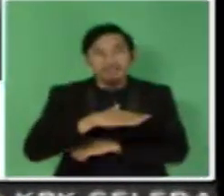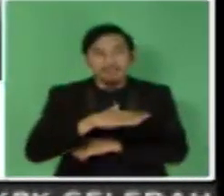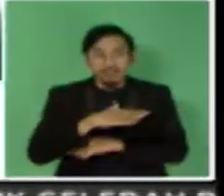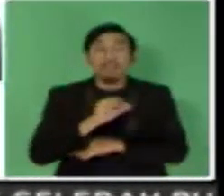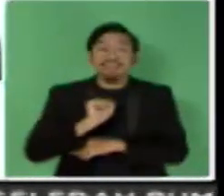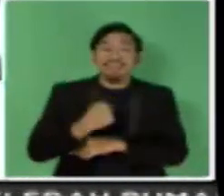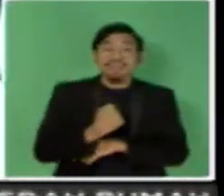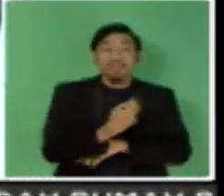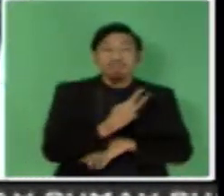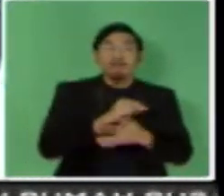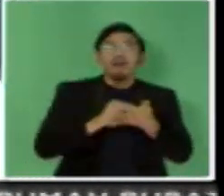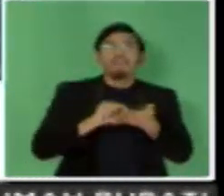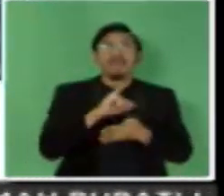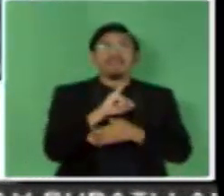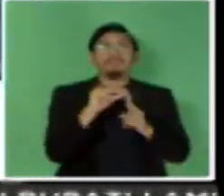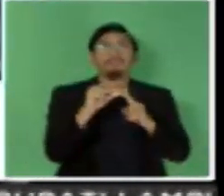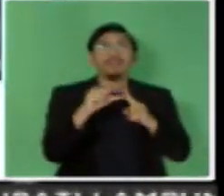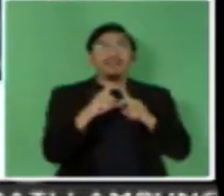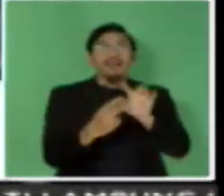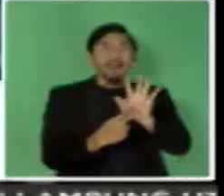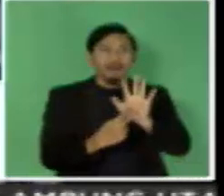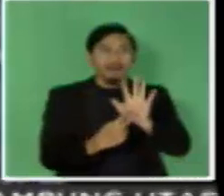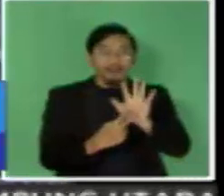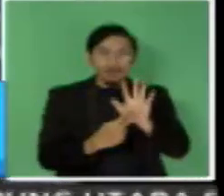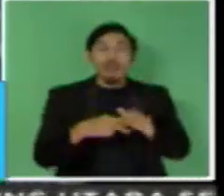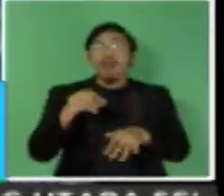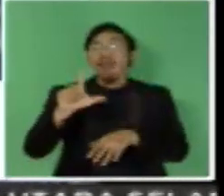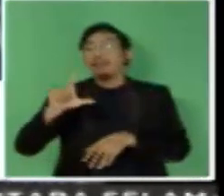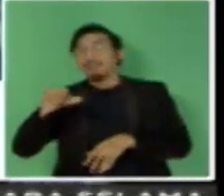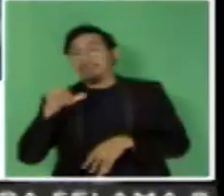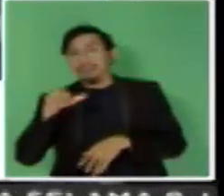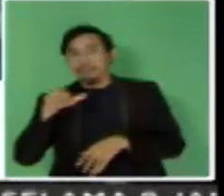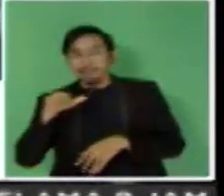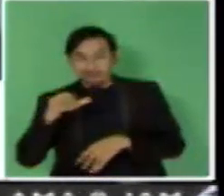LZ, juga turut dilaporkan ke polisi karena dianggap melanggar UU ITE.